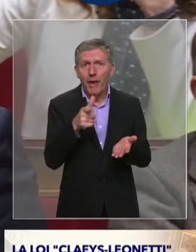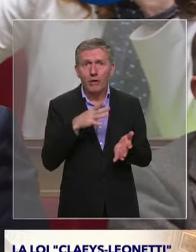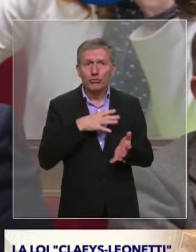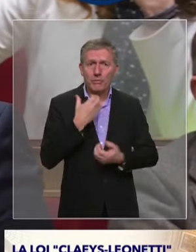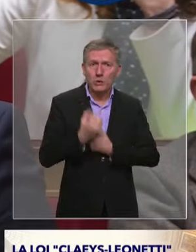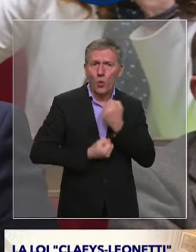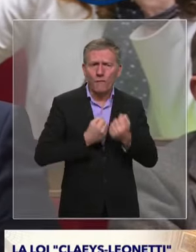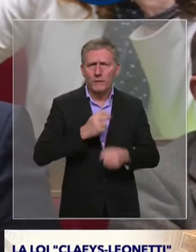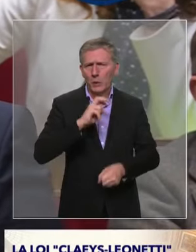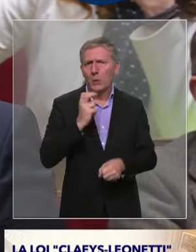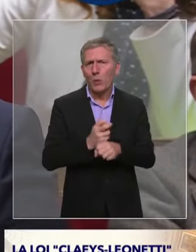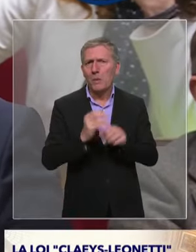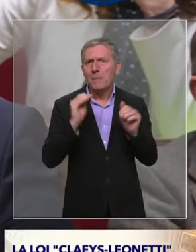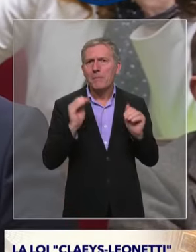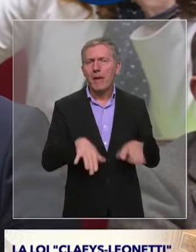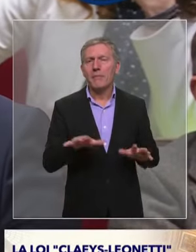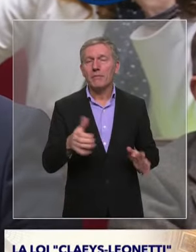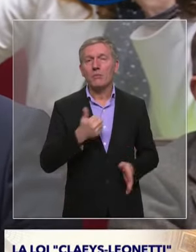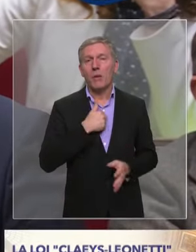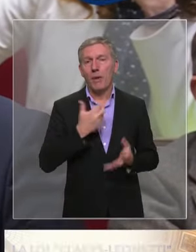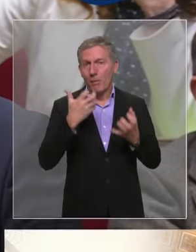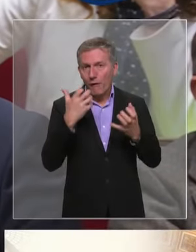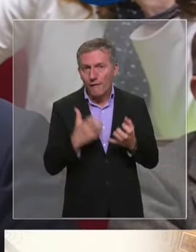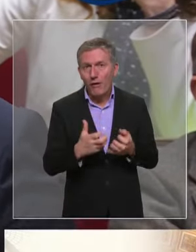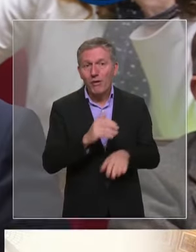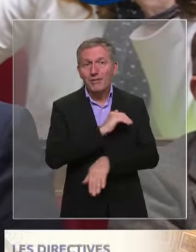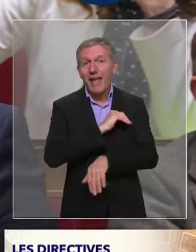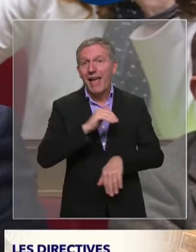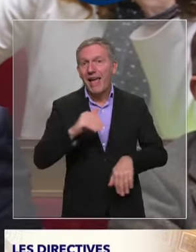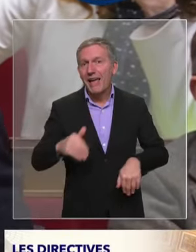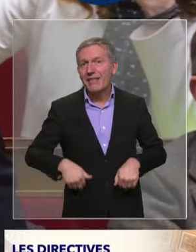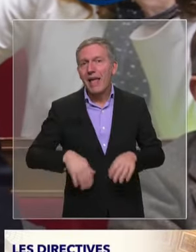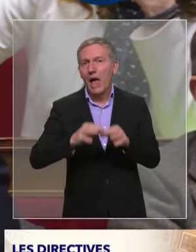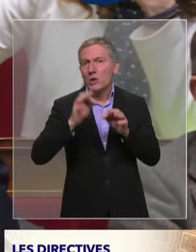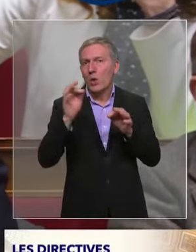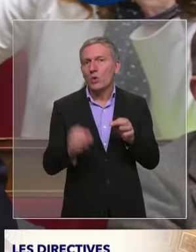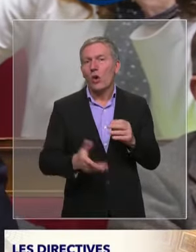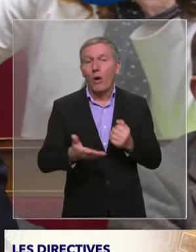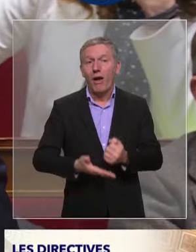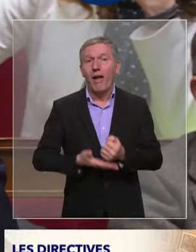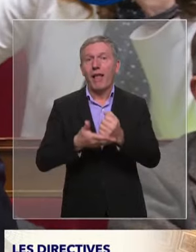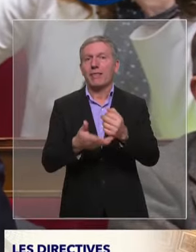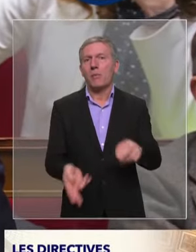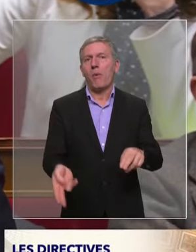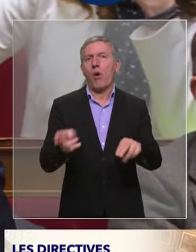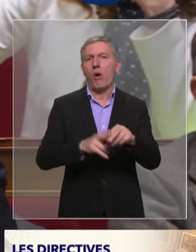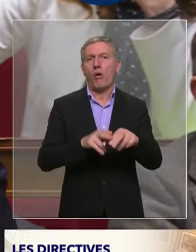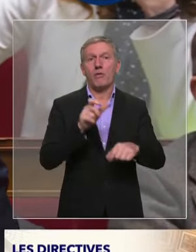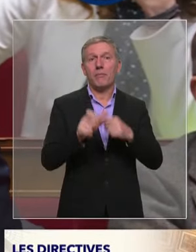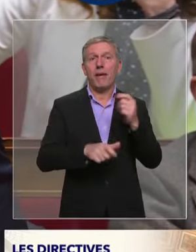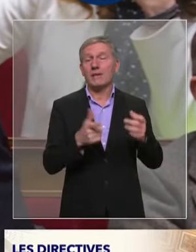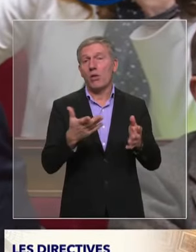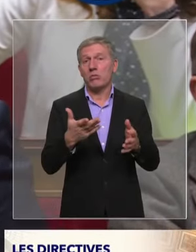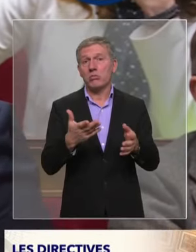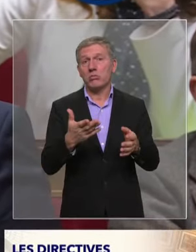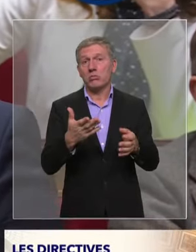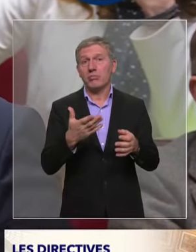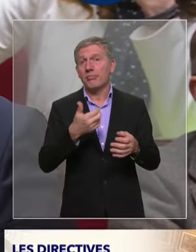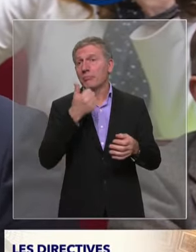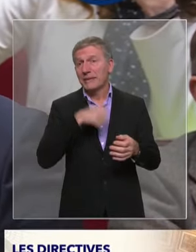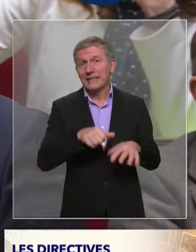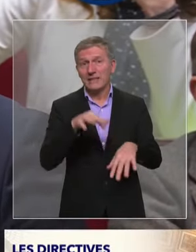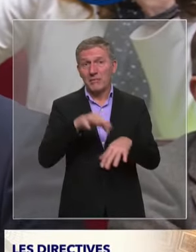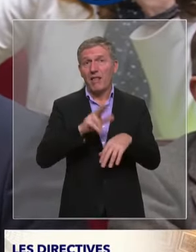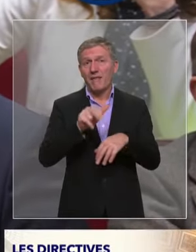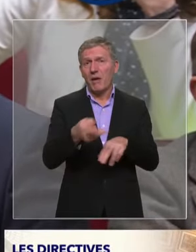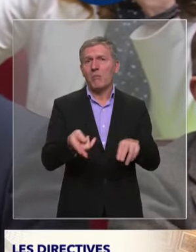souffrances. C'est pour cela que je souhaite un ultime recours, celui d'une aide à mourir pour des malades condamnés par la maladie, mais qui ne veulent